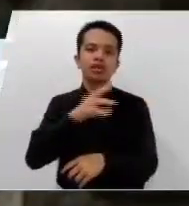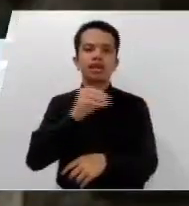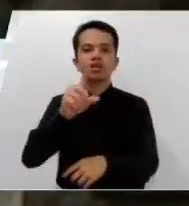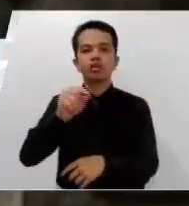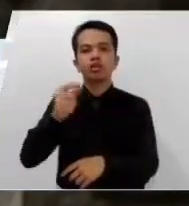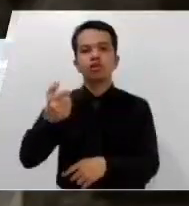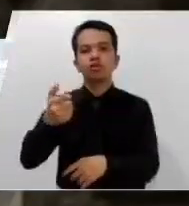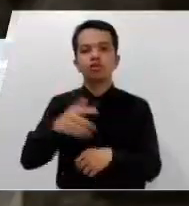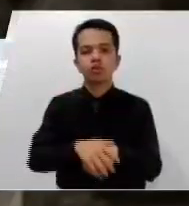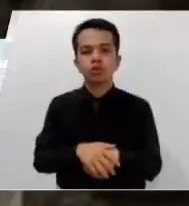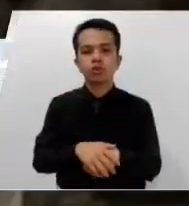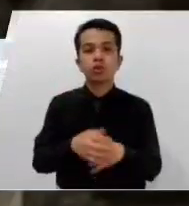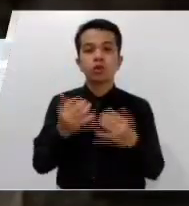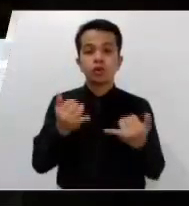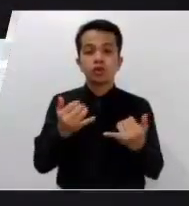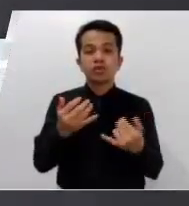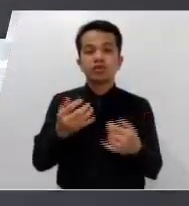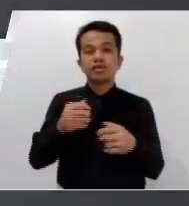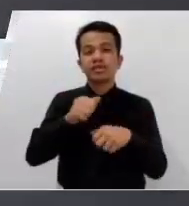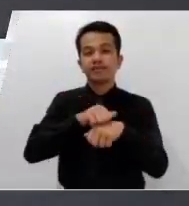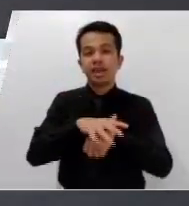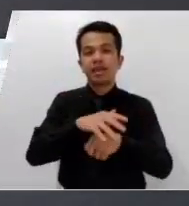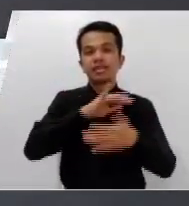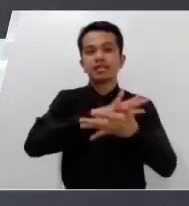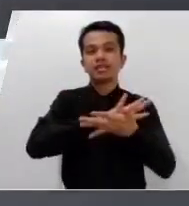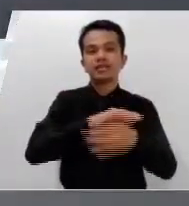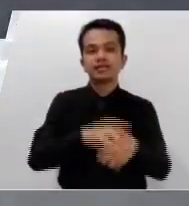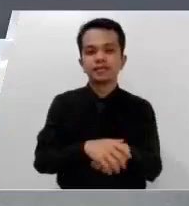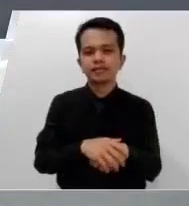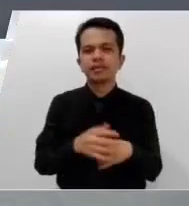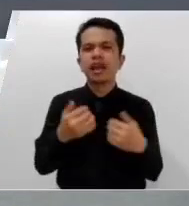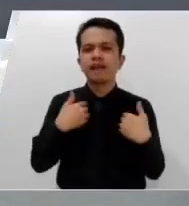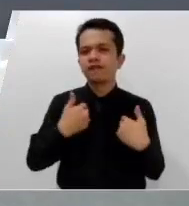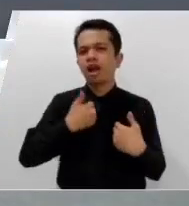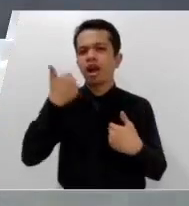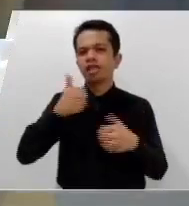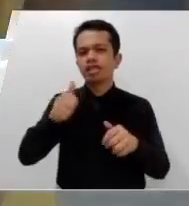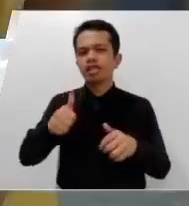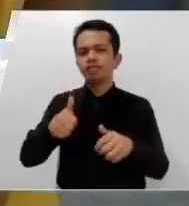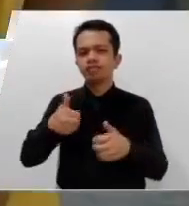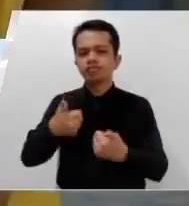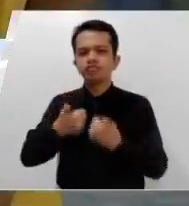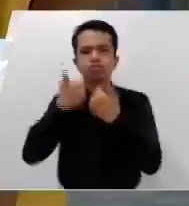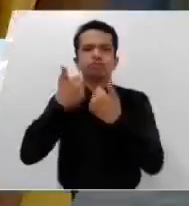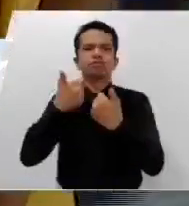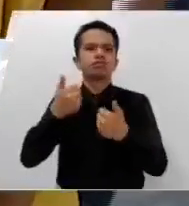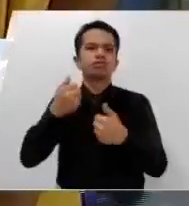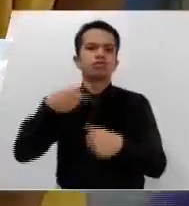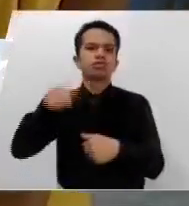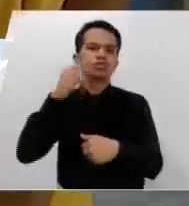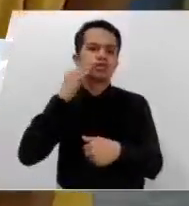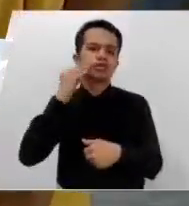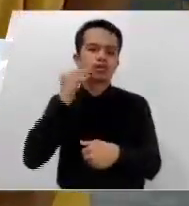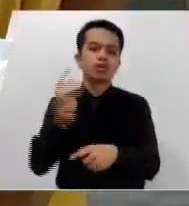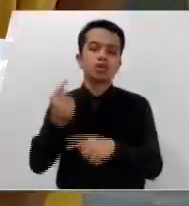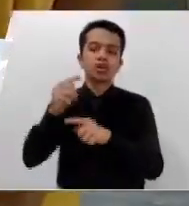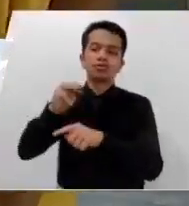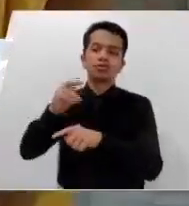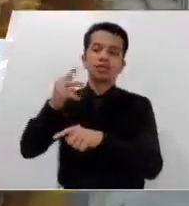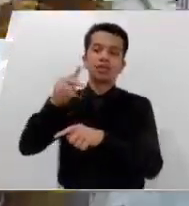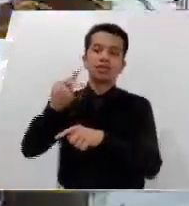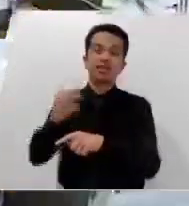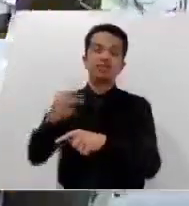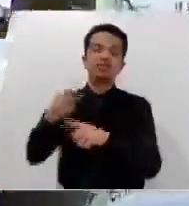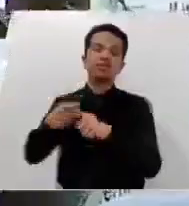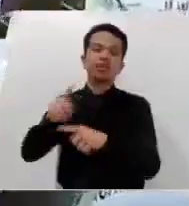sa pagharap noon sa epekto ng pandemya, may iba pang pagsubok na hinarap ang marami sa atin. Tulad ni Margaret Piol na tubong Taal,